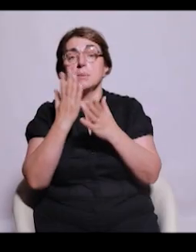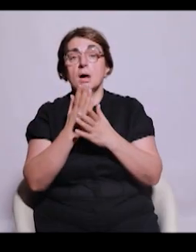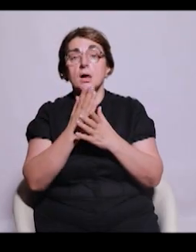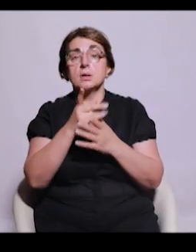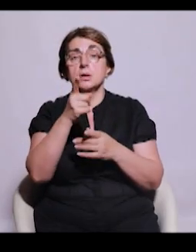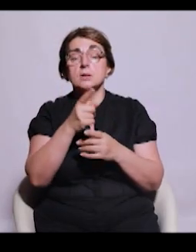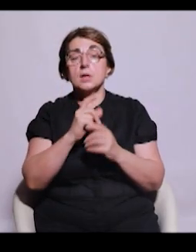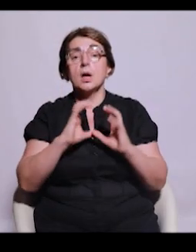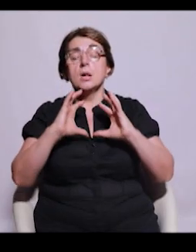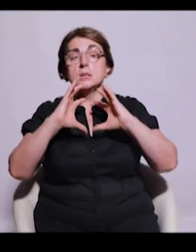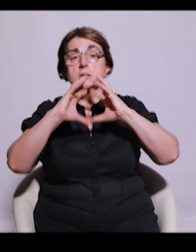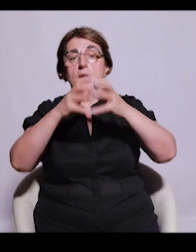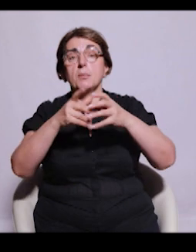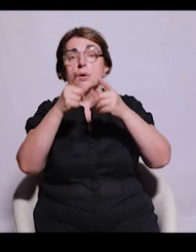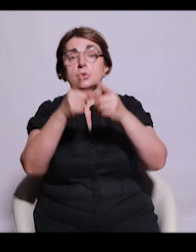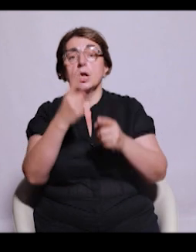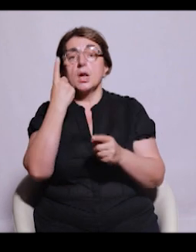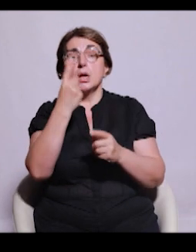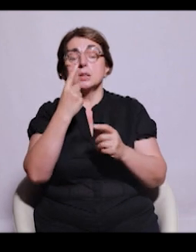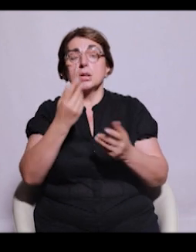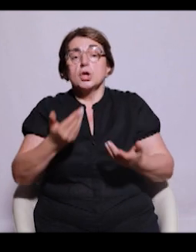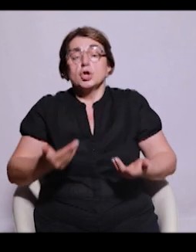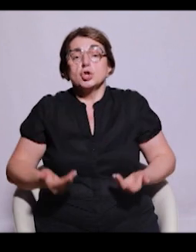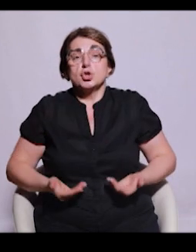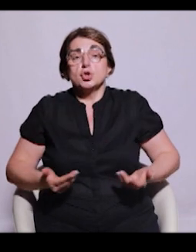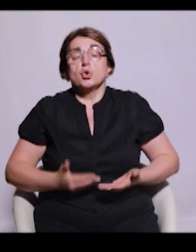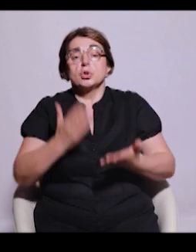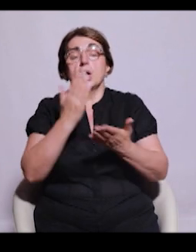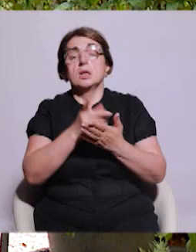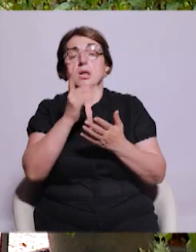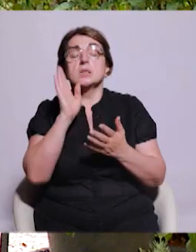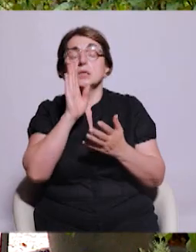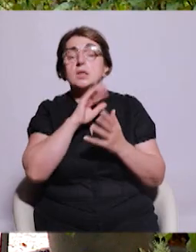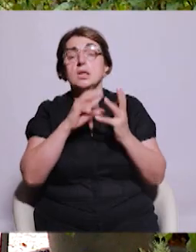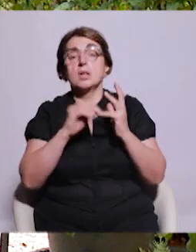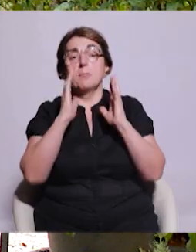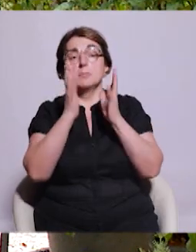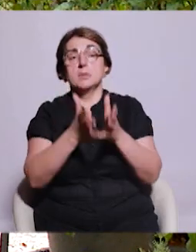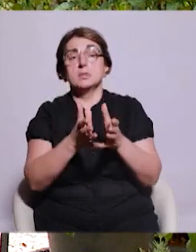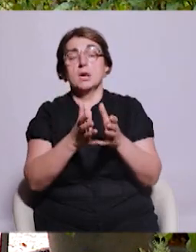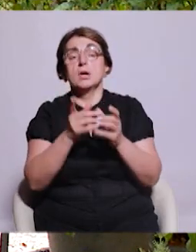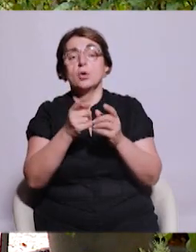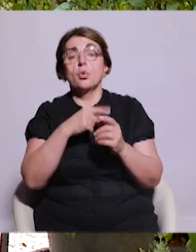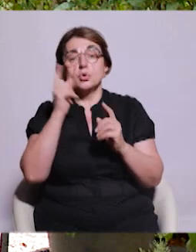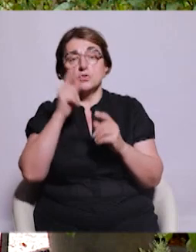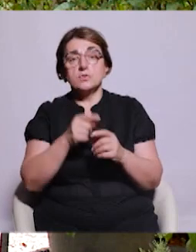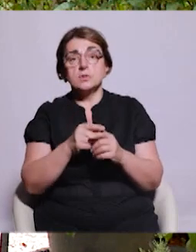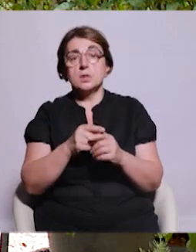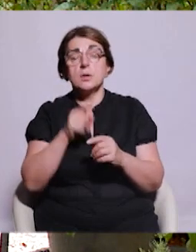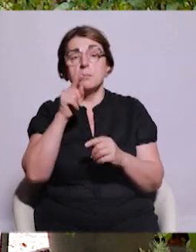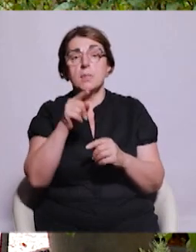და შესაძლოა სამყაროში ერთადერთი პლანეტაა, რომელზეც სიცოცხლეა. ეს ჩვენი პლანეტა დედამიწაა, რომელზეც, როგორც უკვე